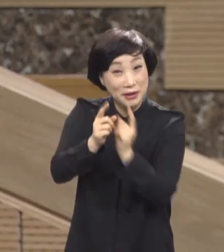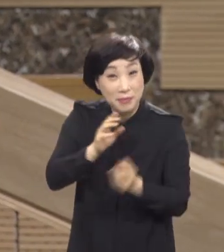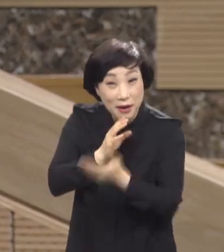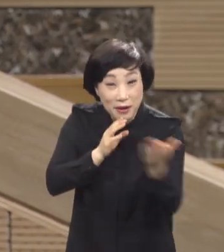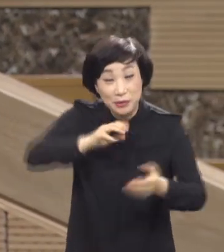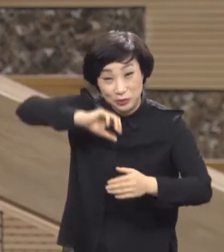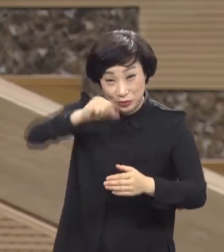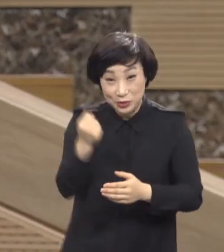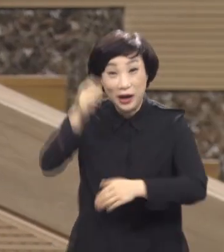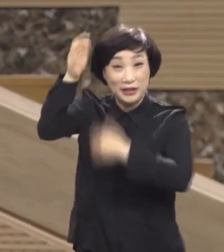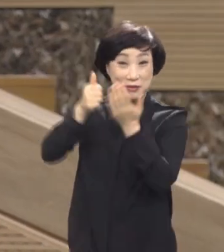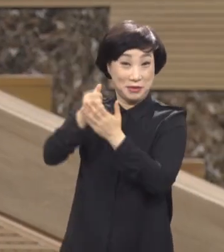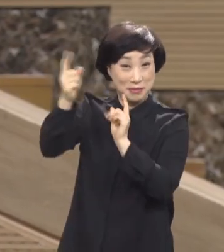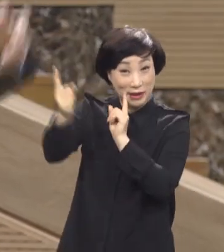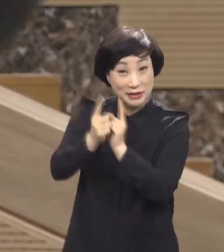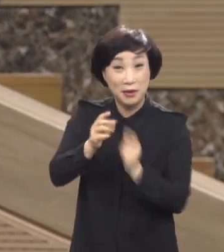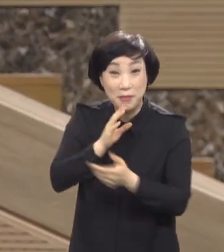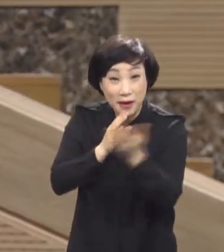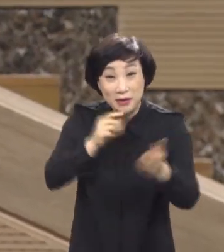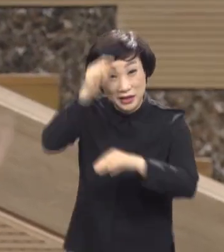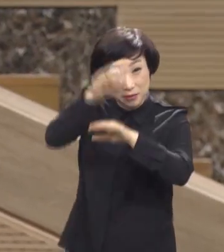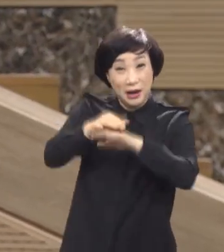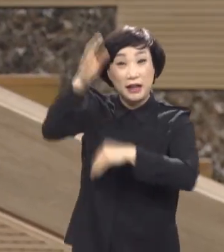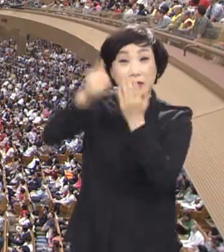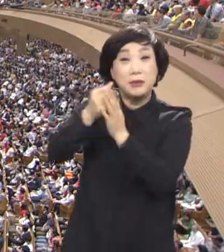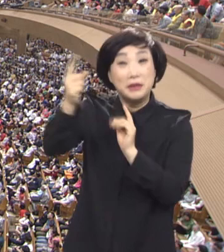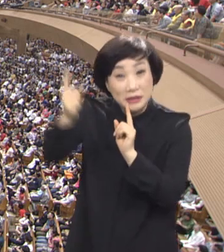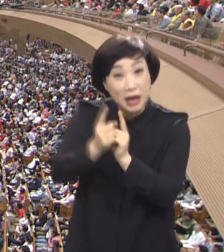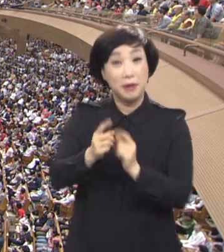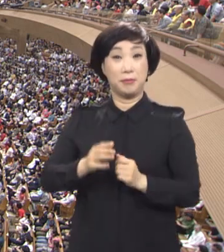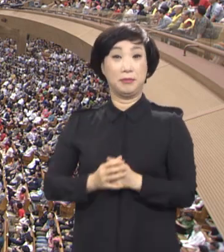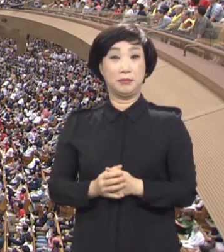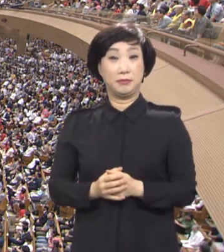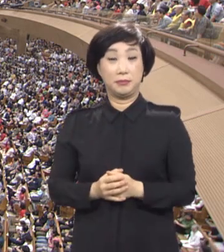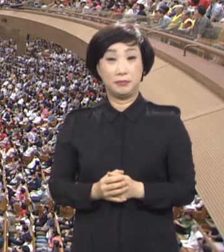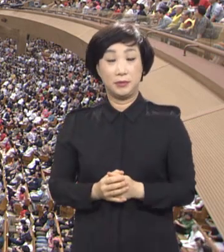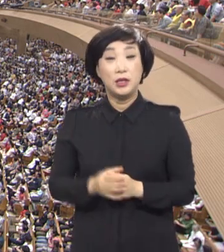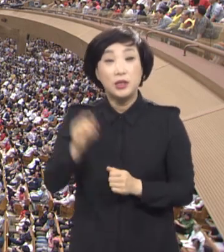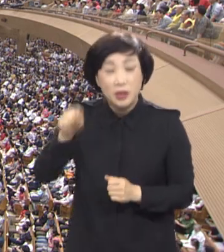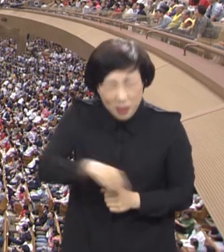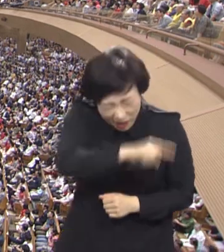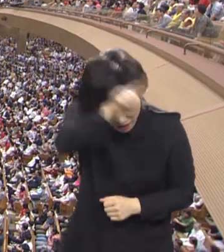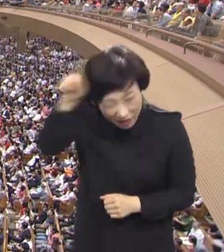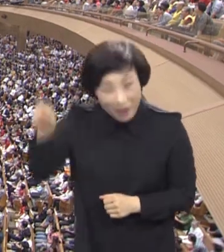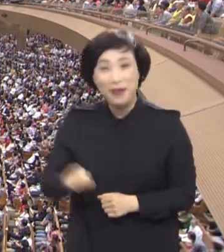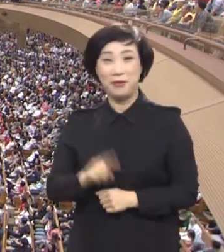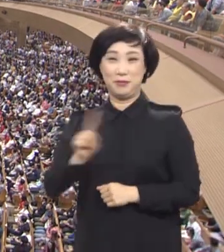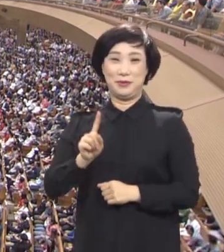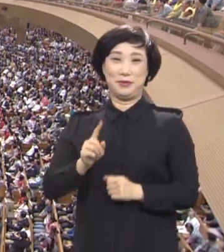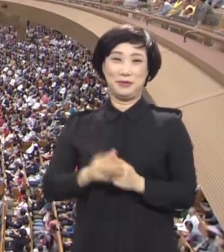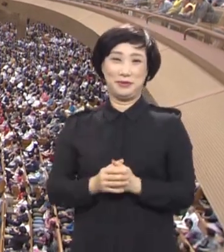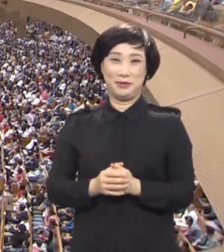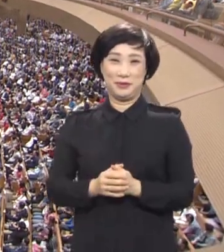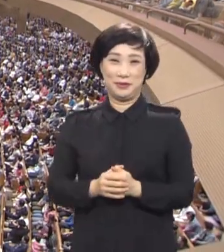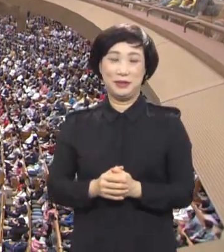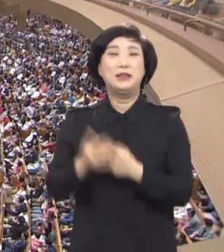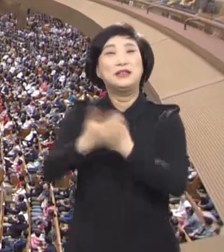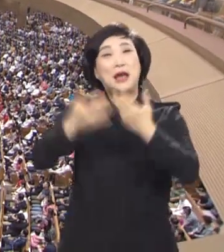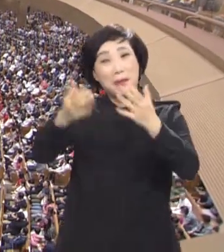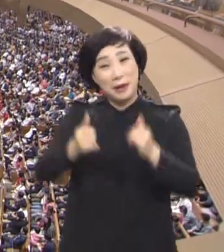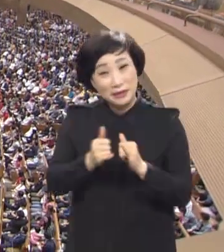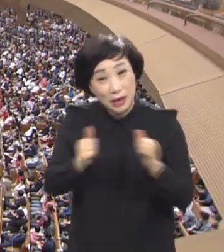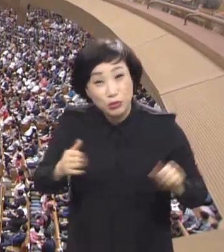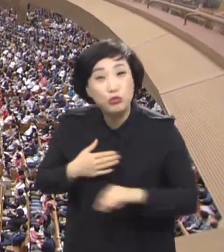순경으로 찾아라 예배로 찾아라 이게 참 부가다 은혜